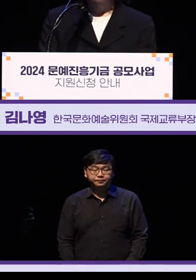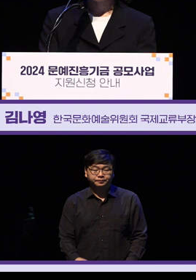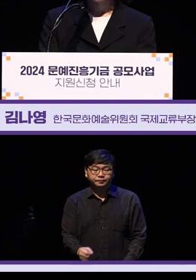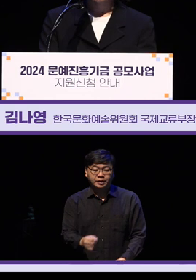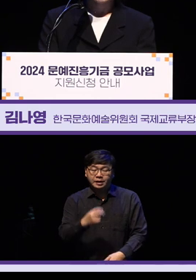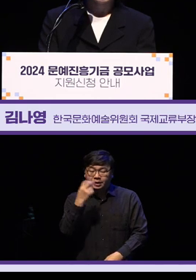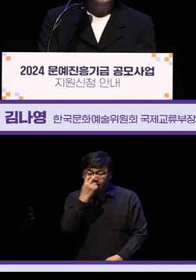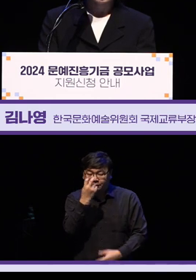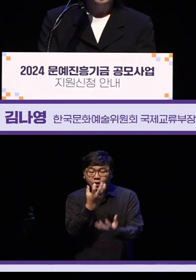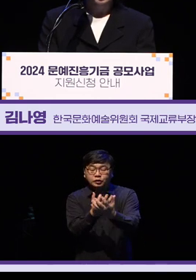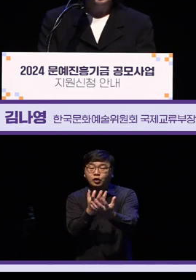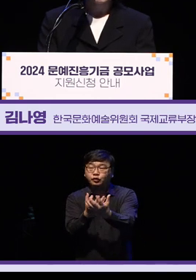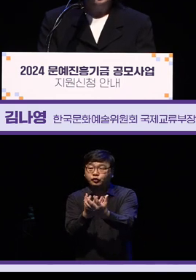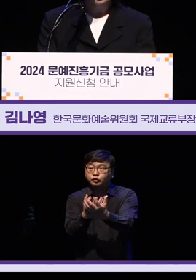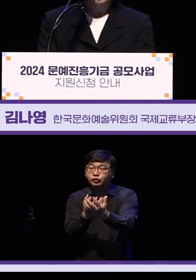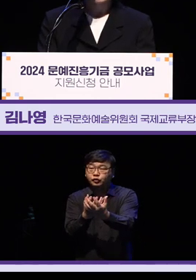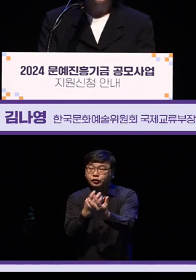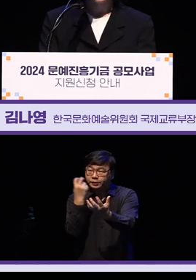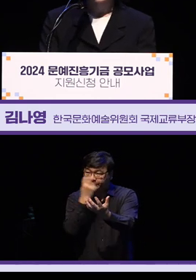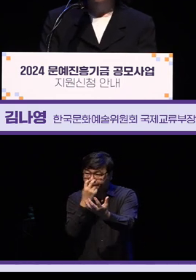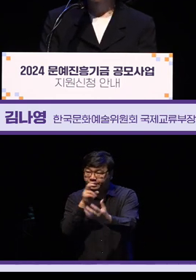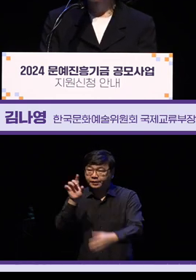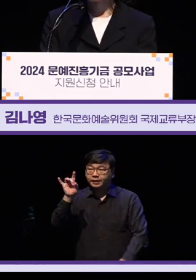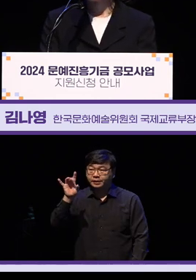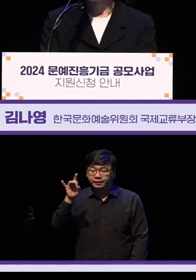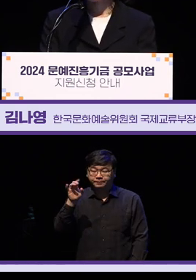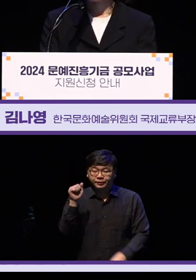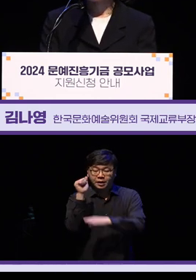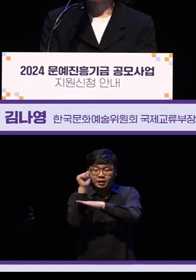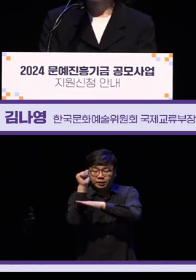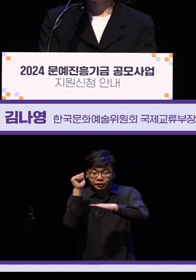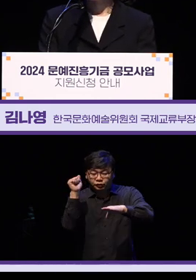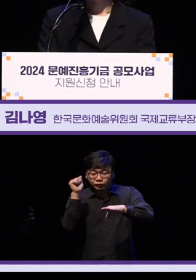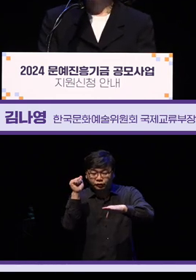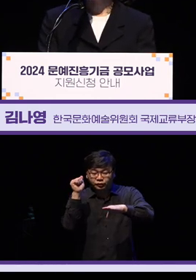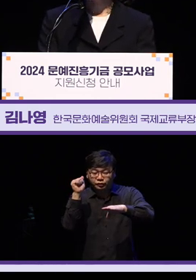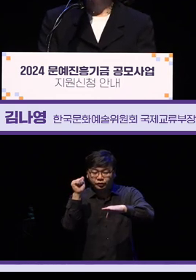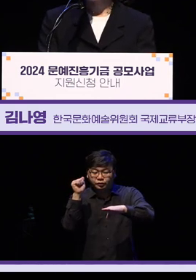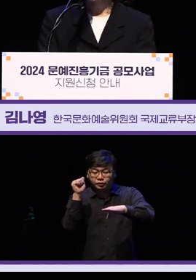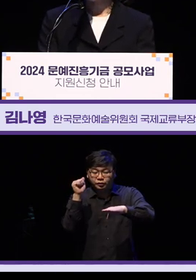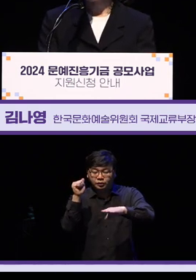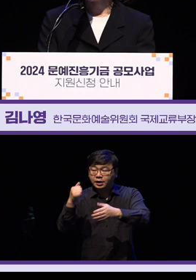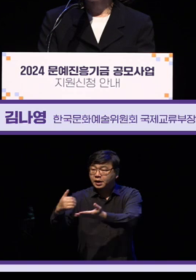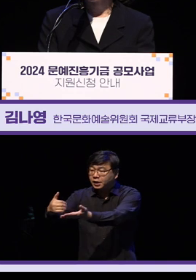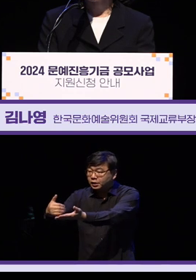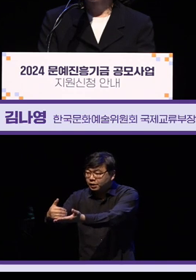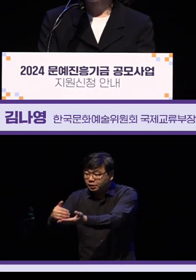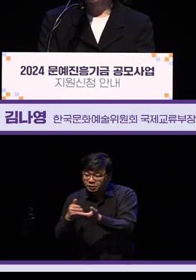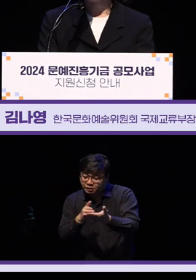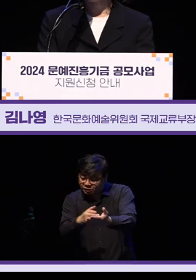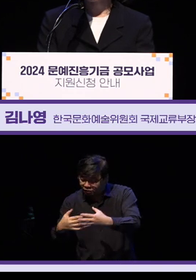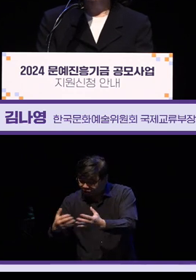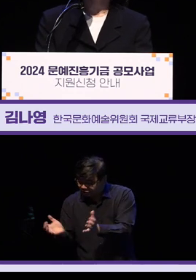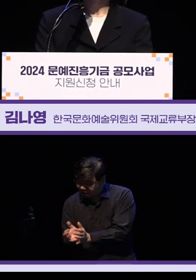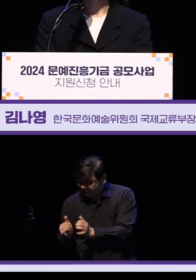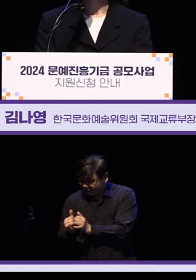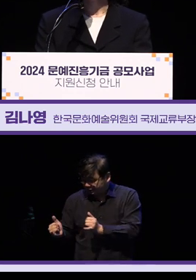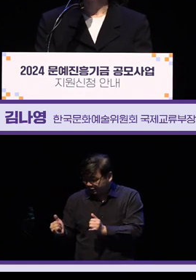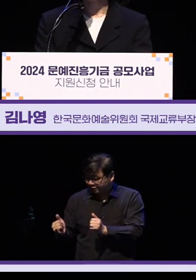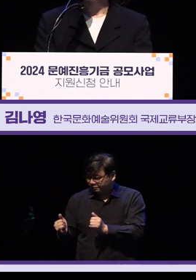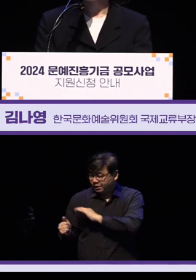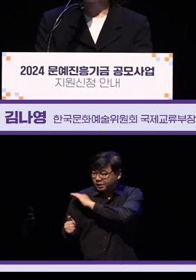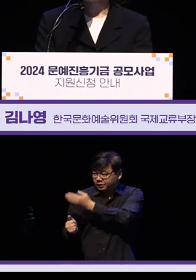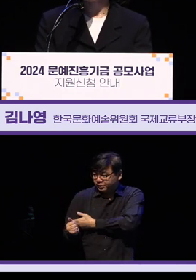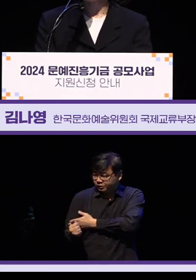시민은 모두 서류심의로 진행이 됩니다 심의 기준은 기본적으로 신청자와 단체 역량과 이해도 그리고